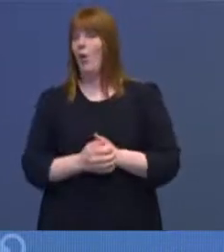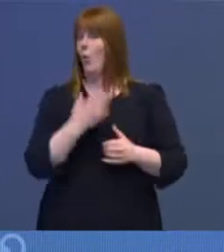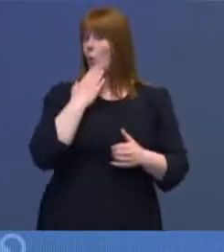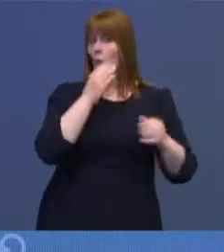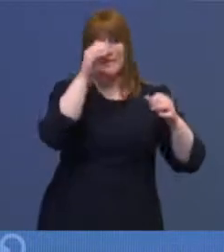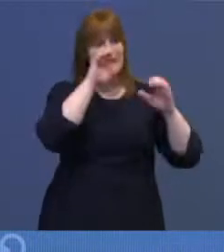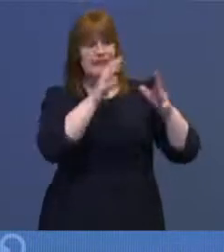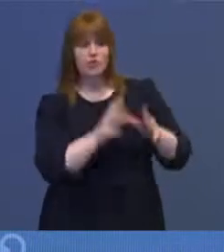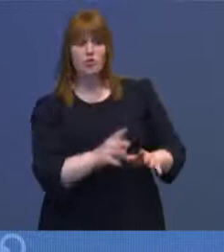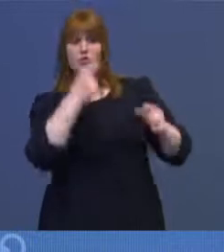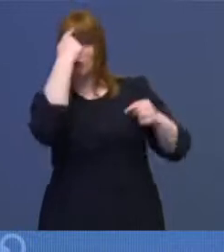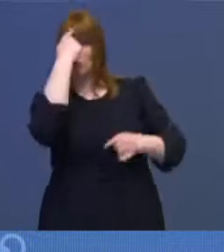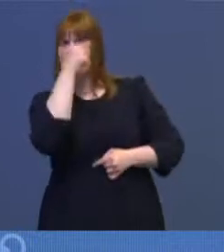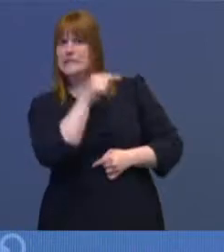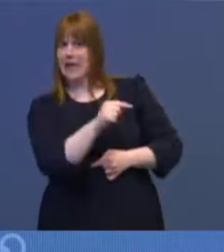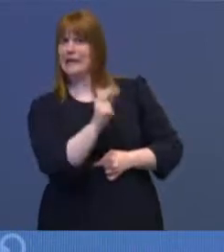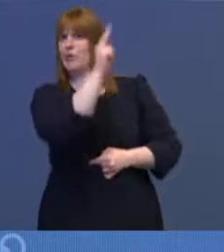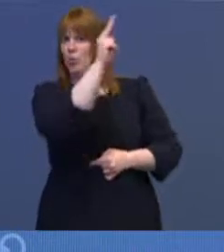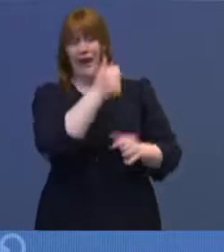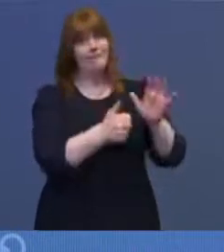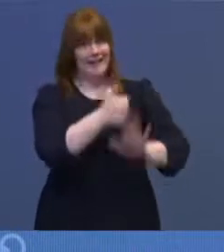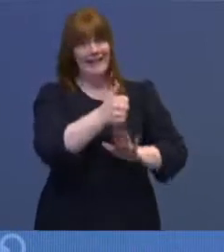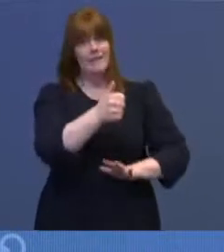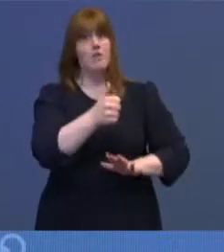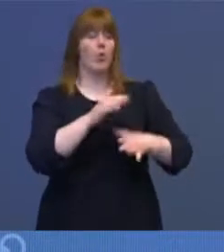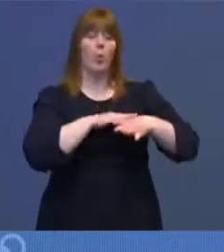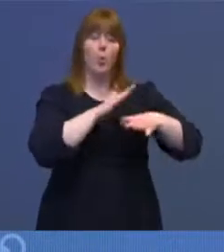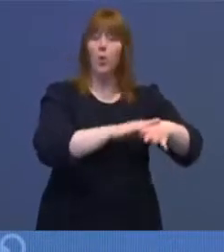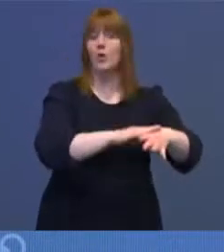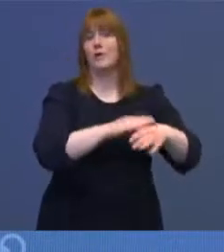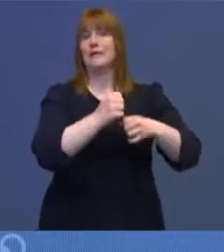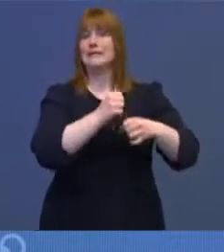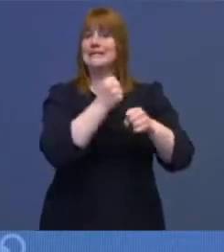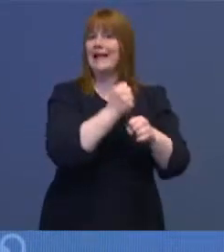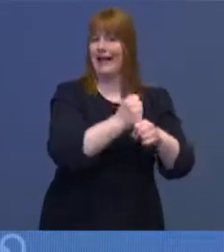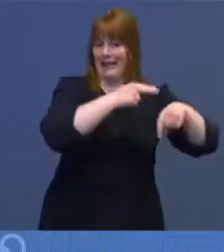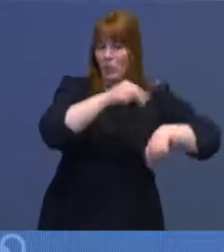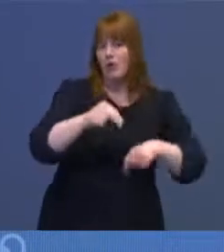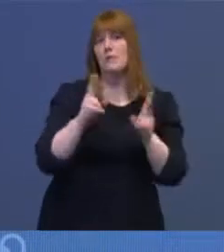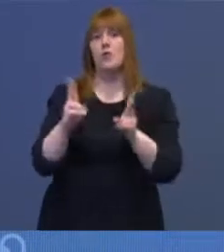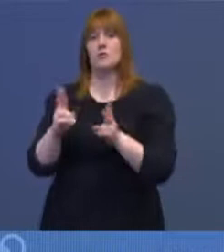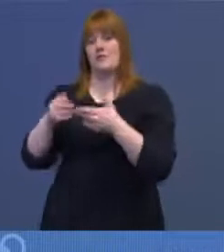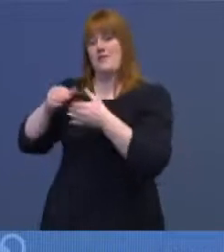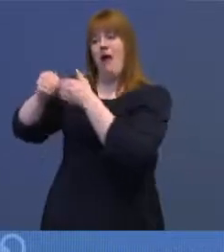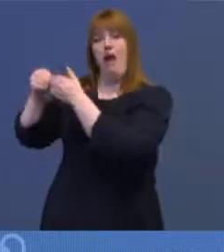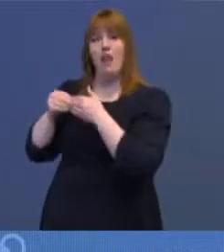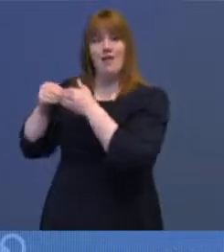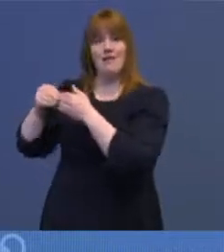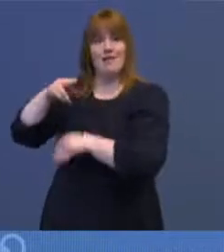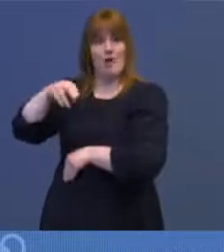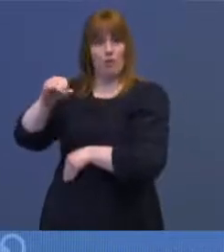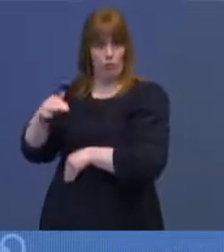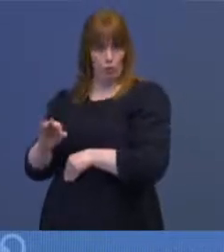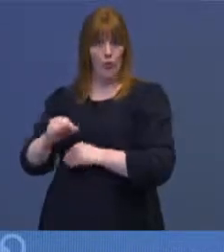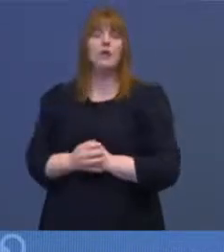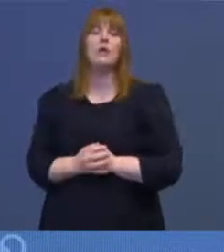nord viktig for å ivareta sikkerheten i både Norge og i blant våres allierte i NATO. De dramatiske